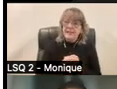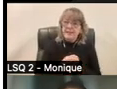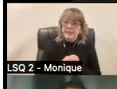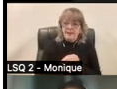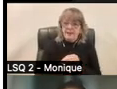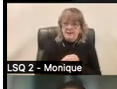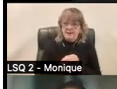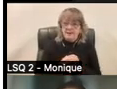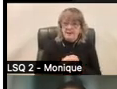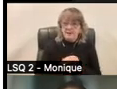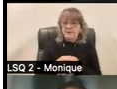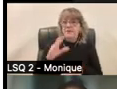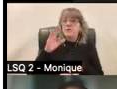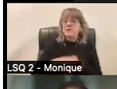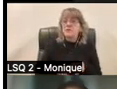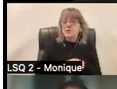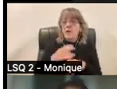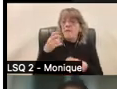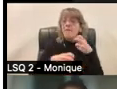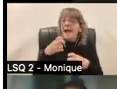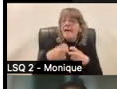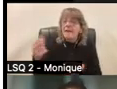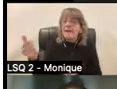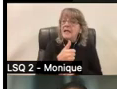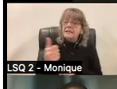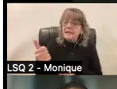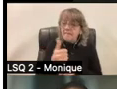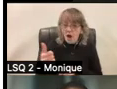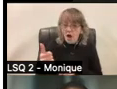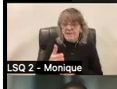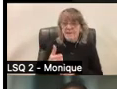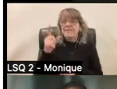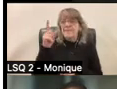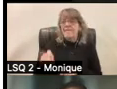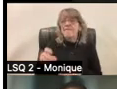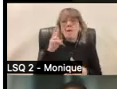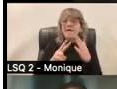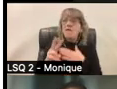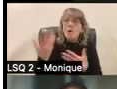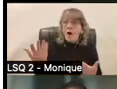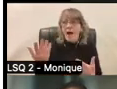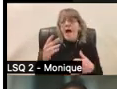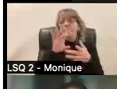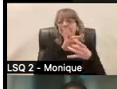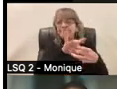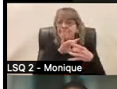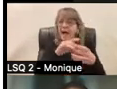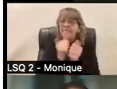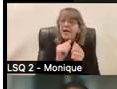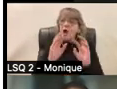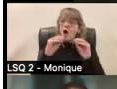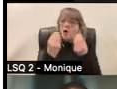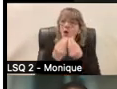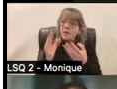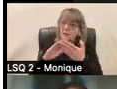En ce qui a trait à la problématique du transport, l'élaboration, en collaboration avec les organismes